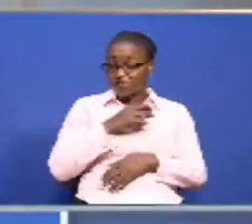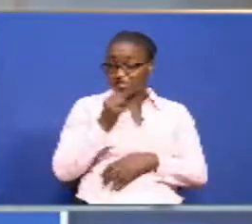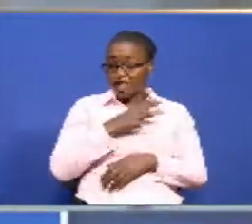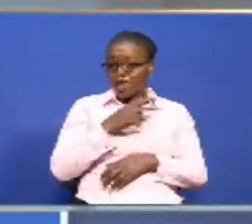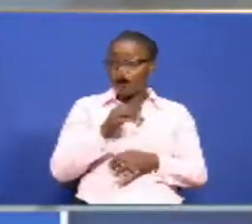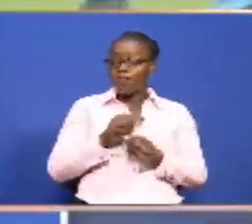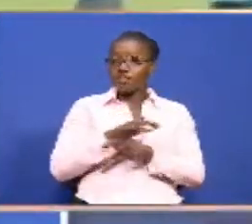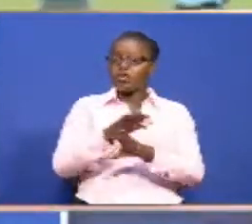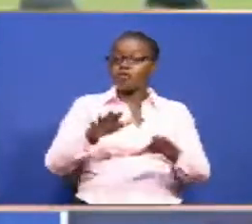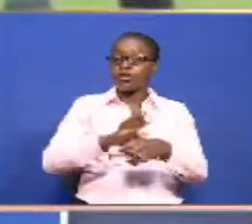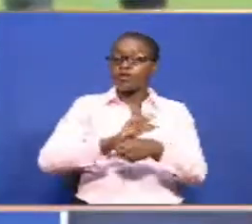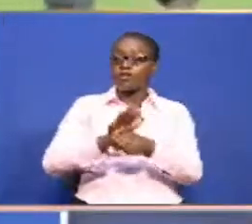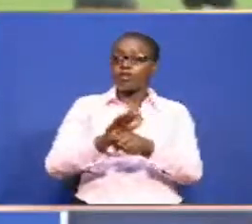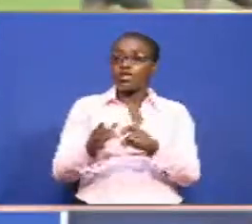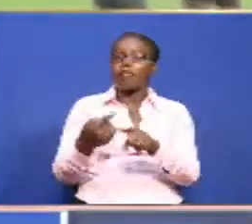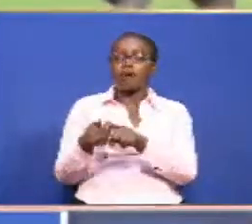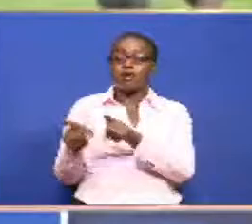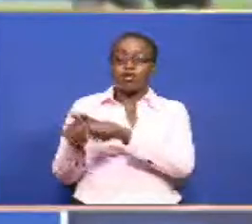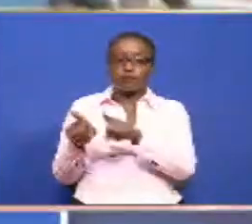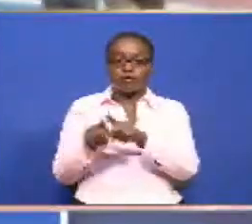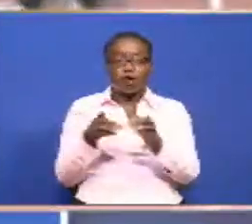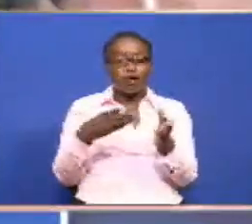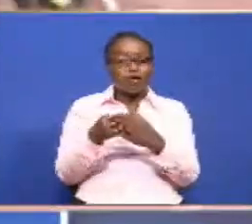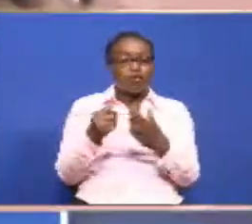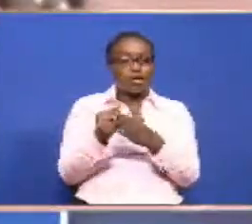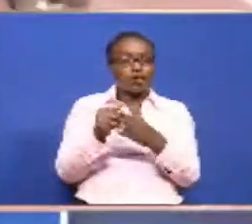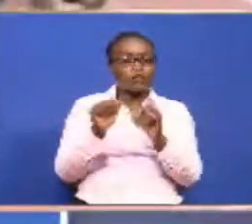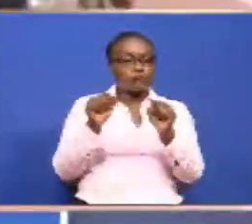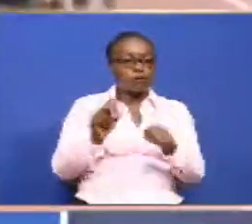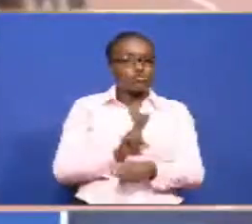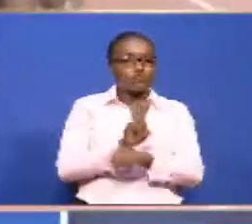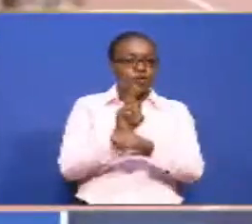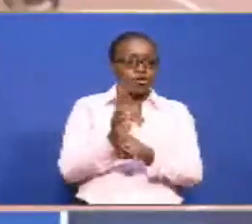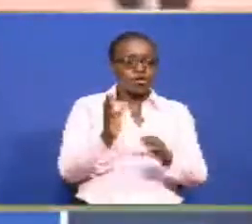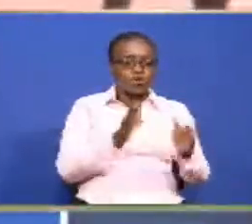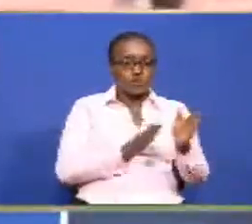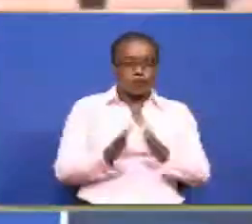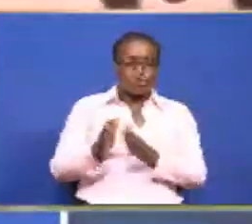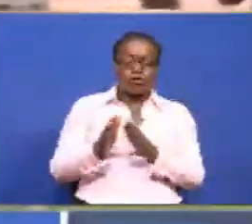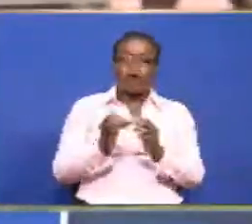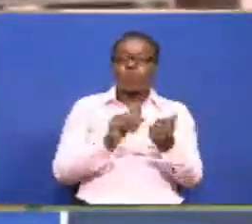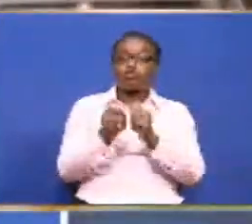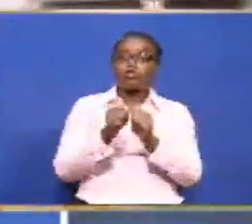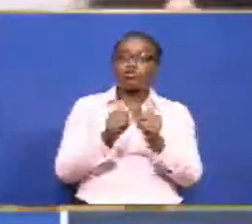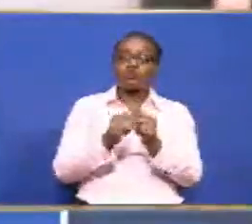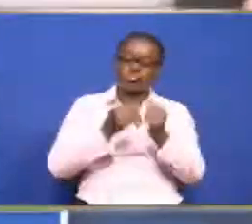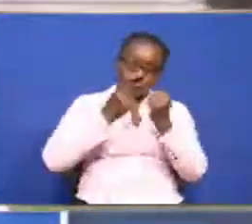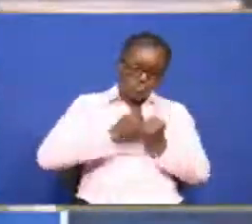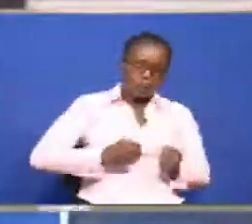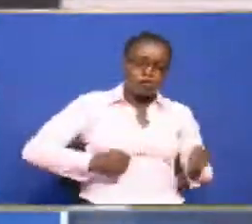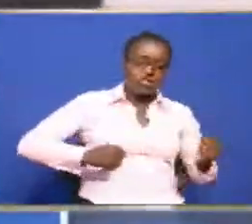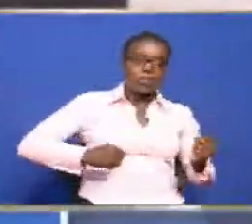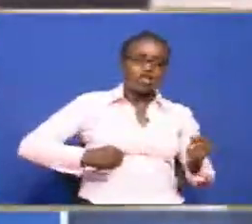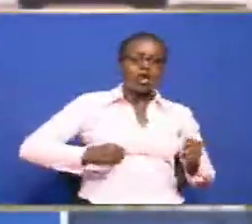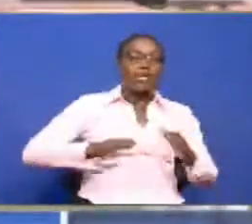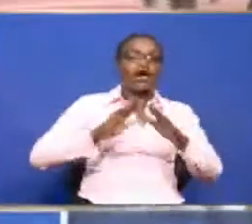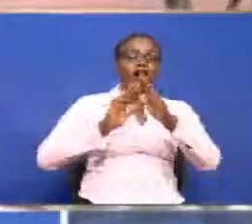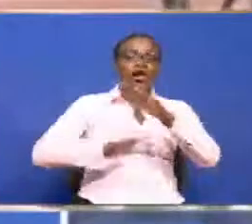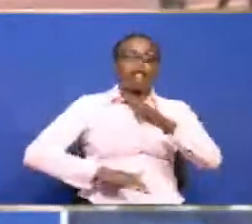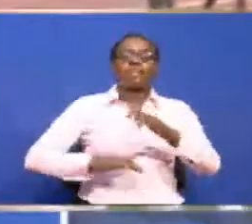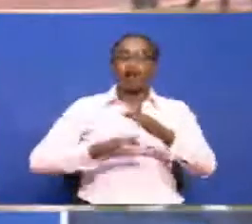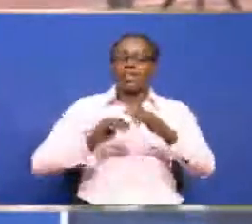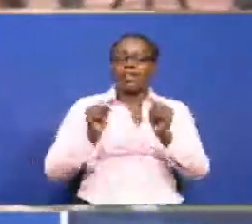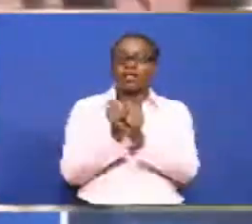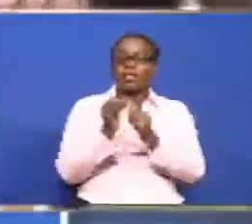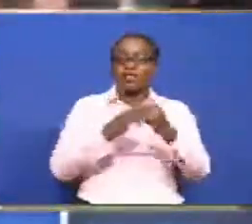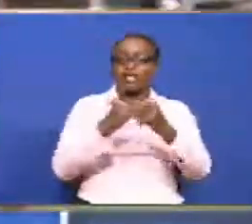korona. Hata hivyo, fedha hizo zingetumiwa kwa maandalizi ya mashindano ya riadha kwa chipukizi wasiozidi umri wa miaka